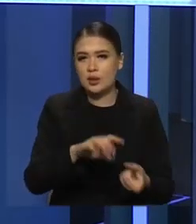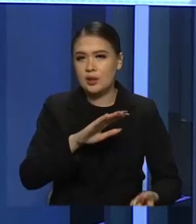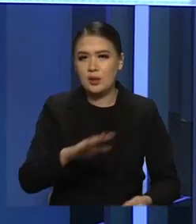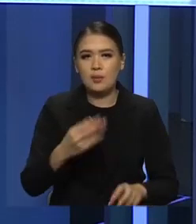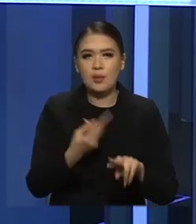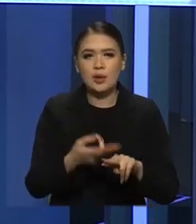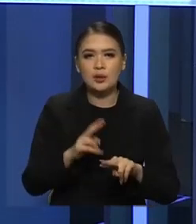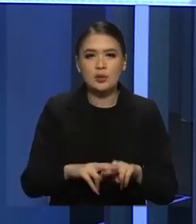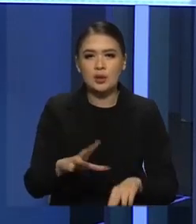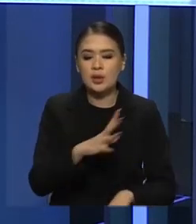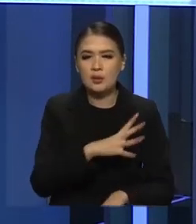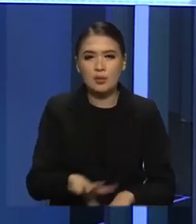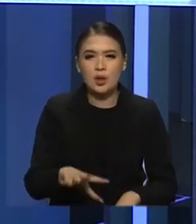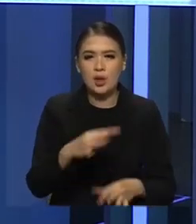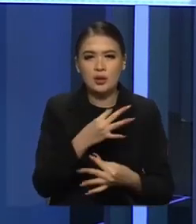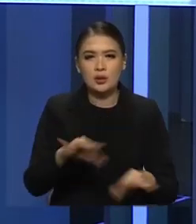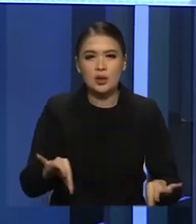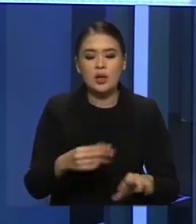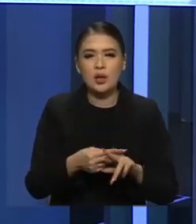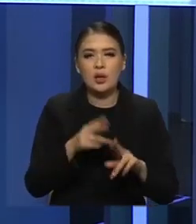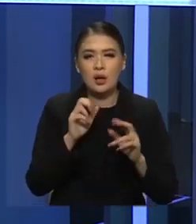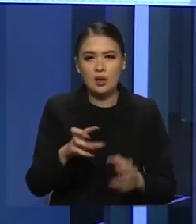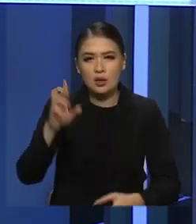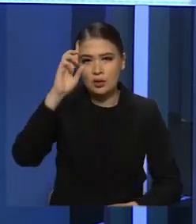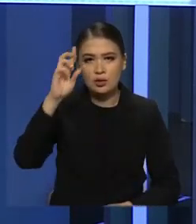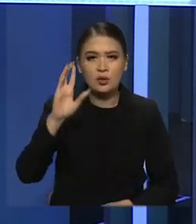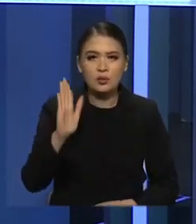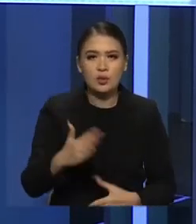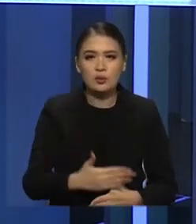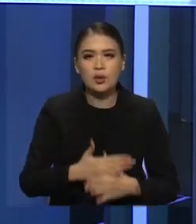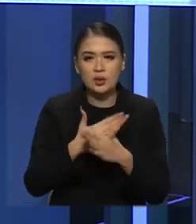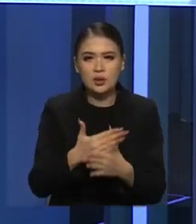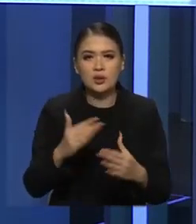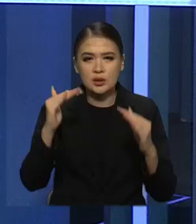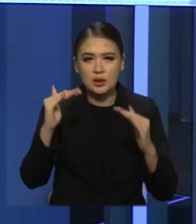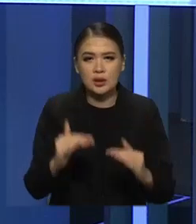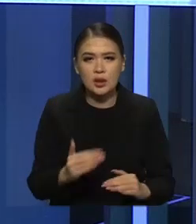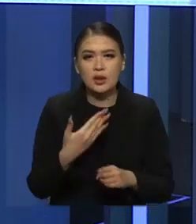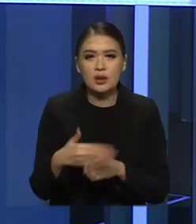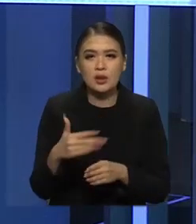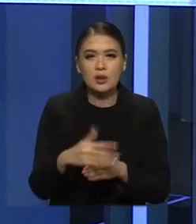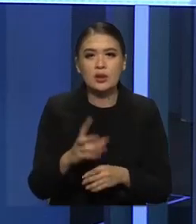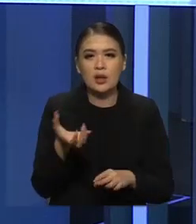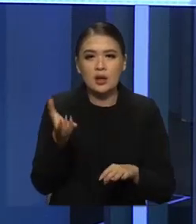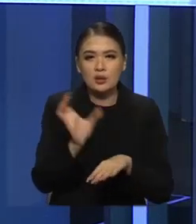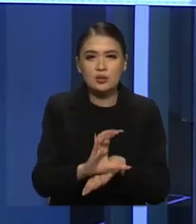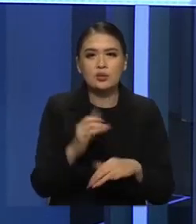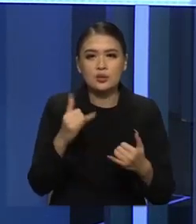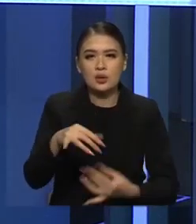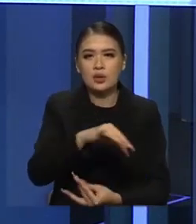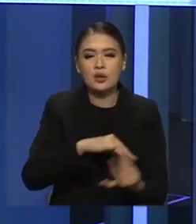критериями, поэтому не были одобрены. Как государство будет помогать населению снижать кредитную нагрузку, обсудили сегодня в